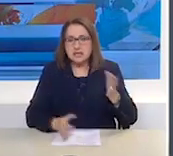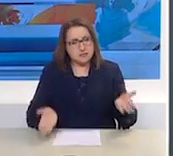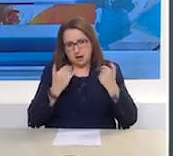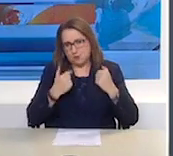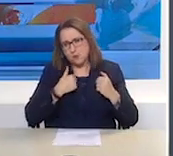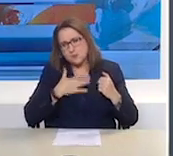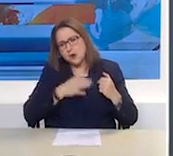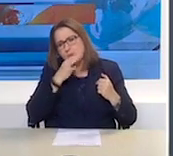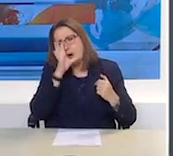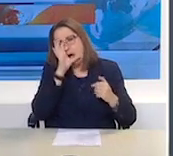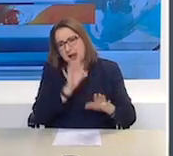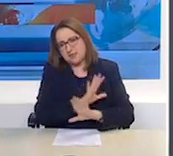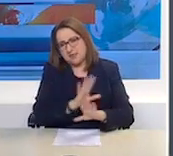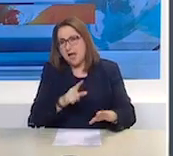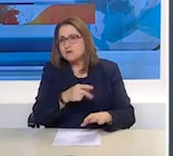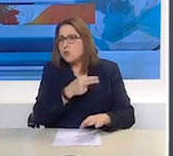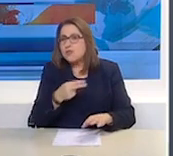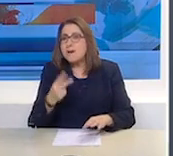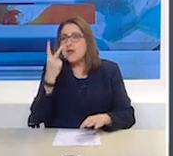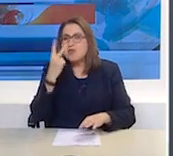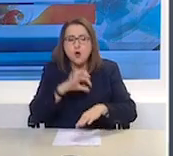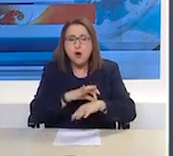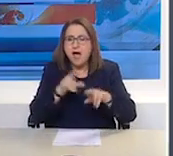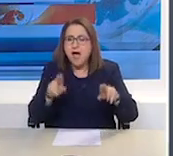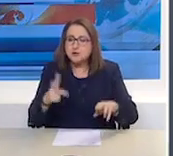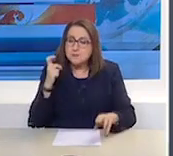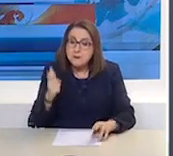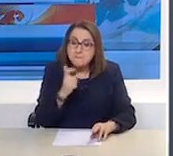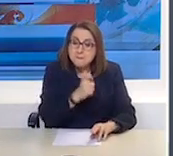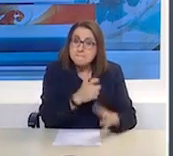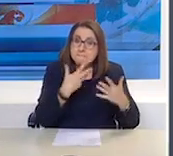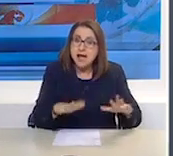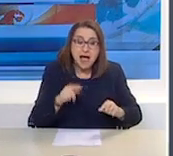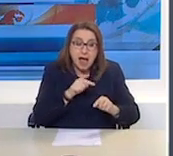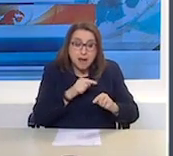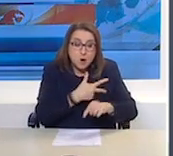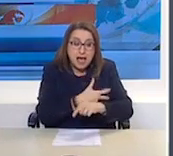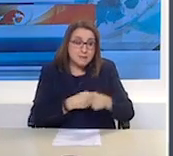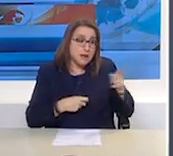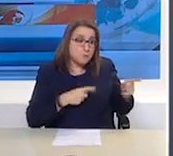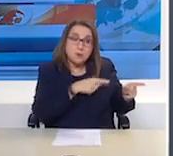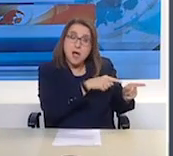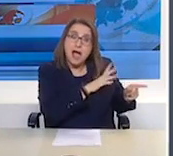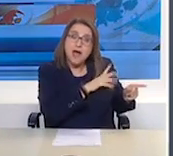δεν έχουμε στοιχεία ακόμα για την εξέλιξη των ασθενών αυτών που πήραν το πλάσμα.